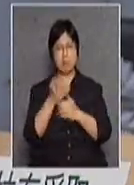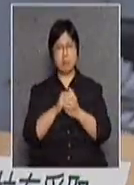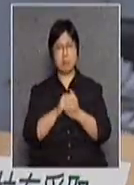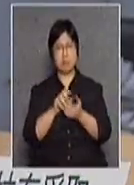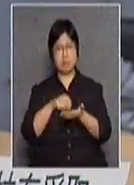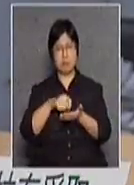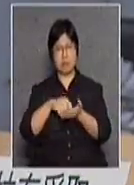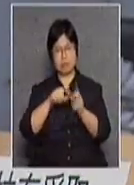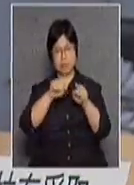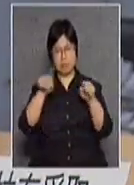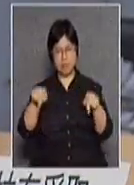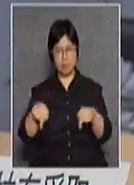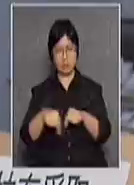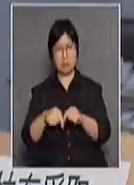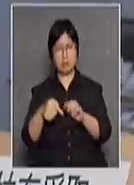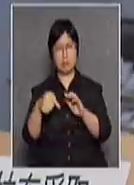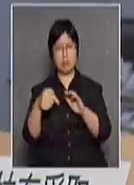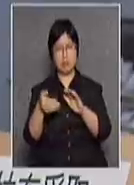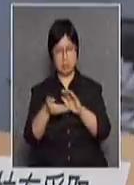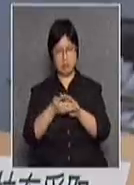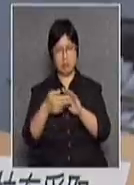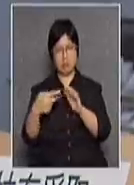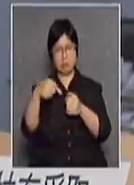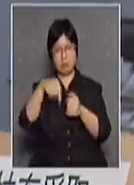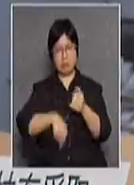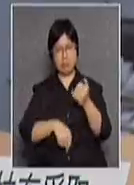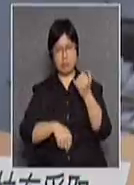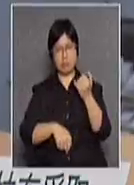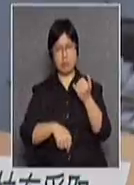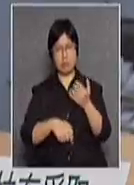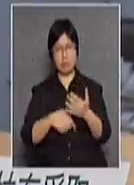於講稿附錄二的第